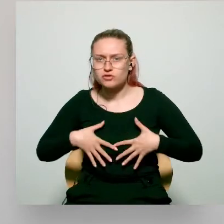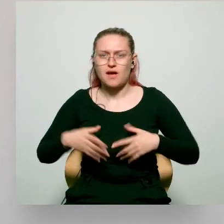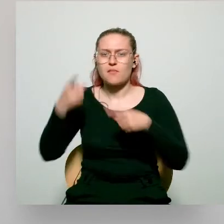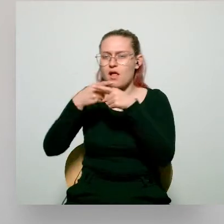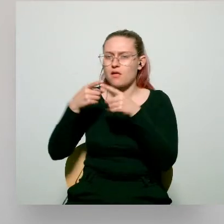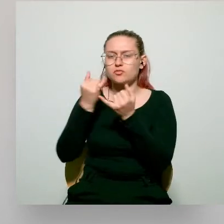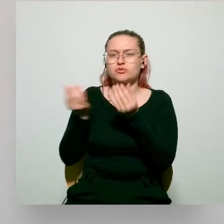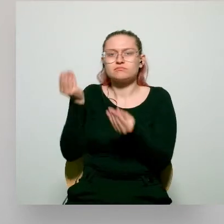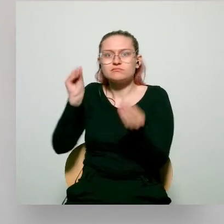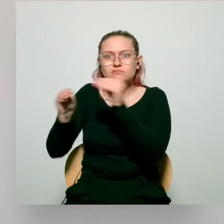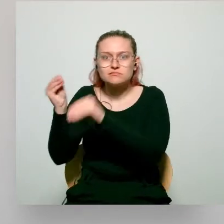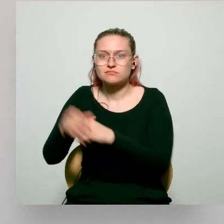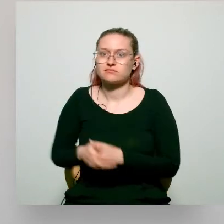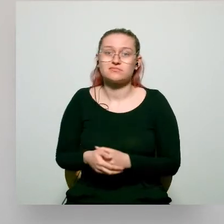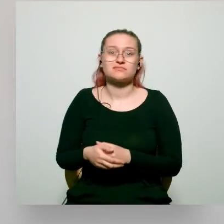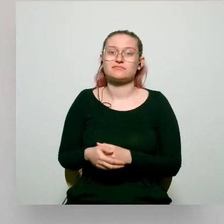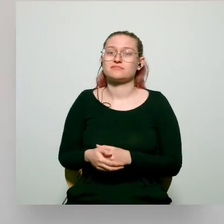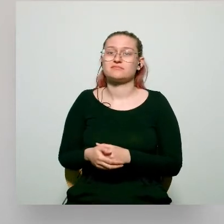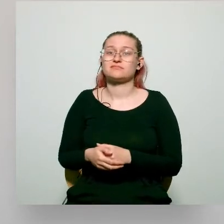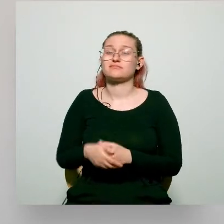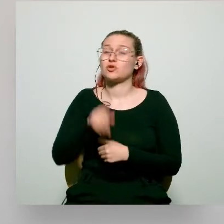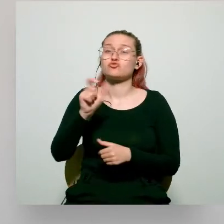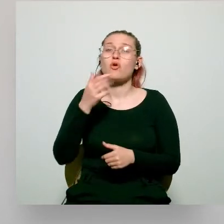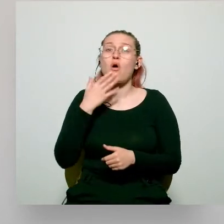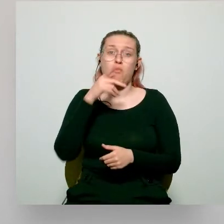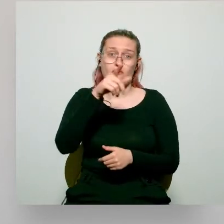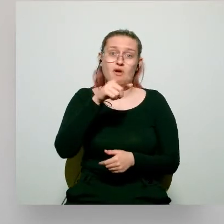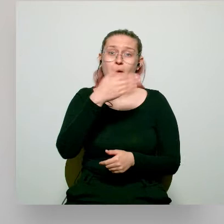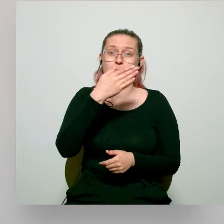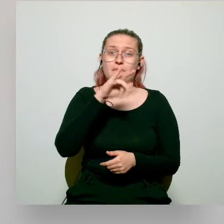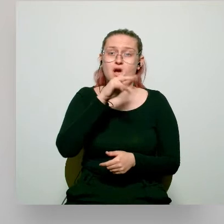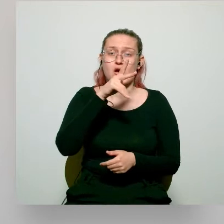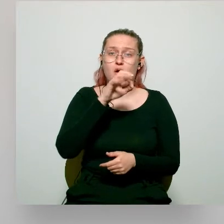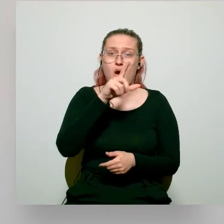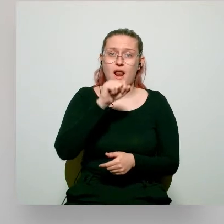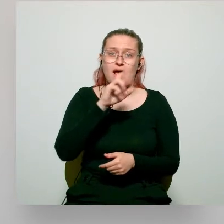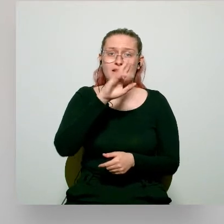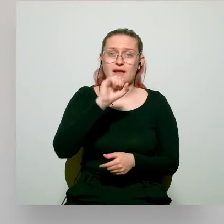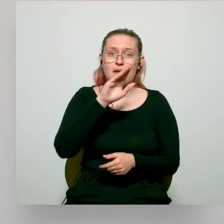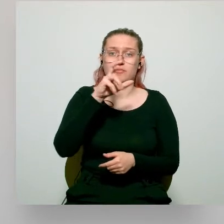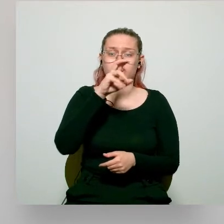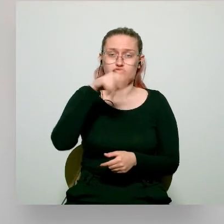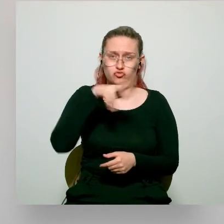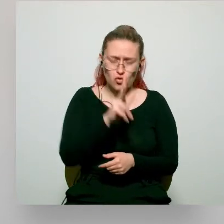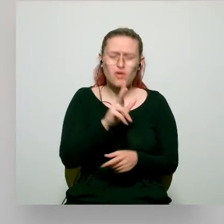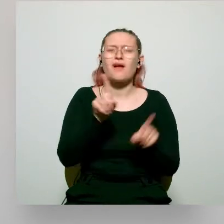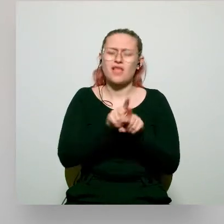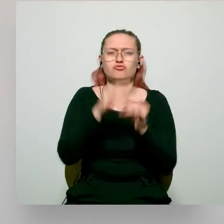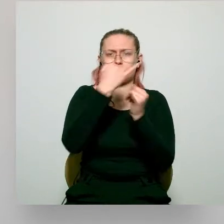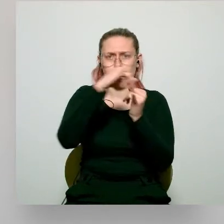Jak powiedział pan Mikołaj Rябчук, jak każdy z uczestników w ten lub inny sposób o tym mówił,